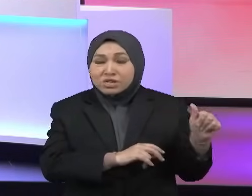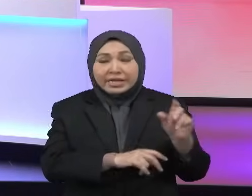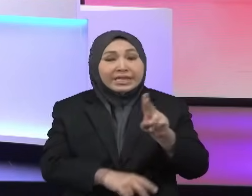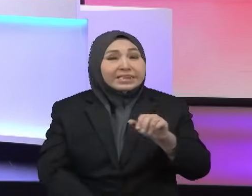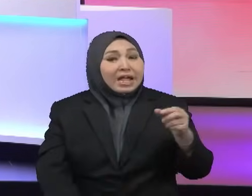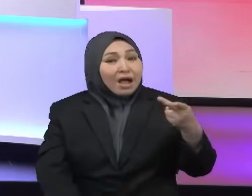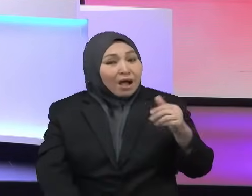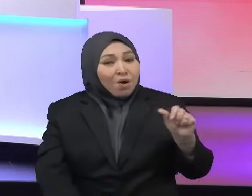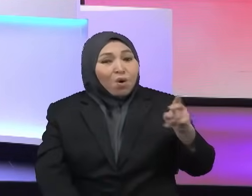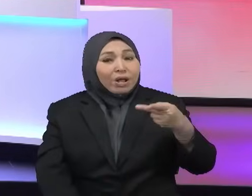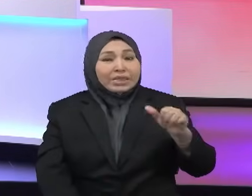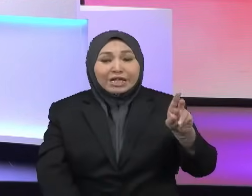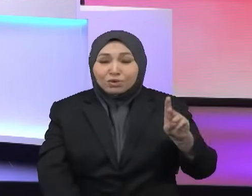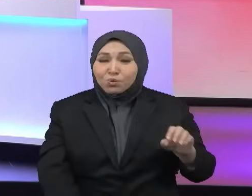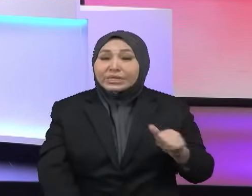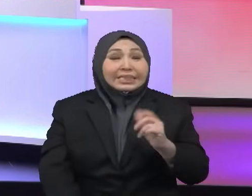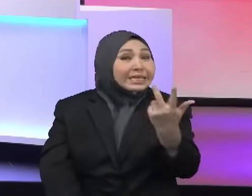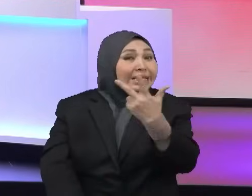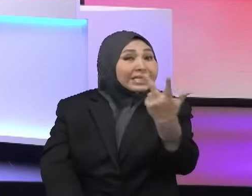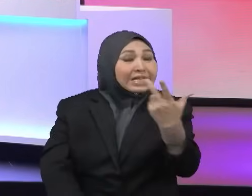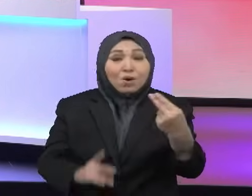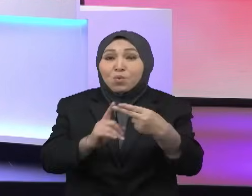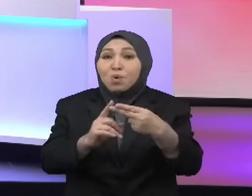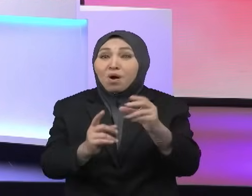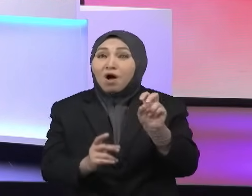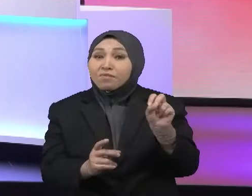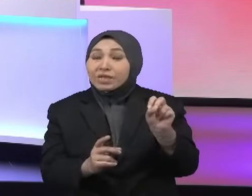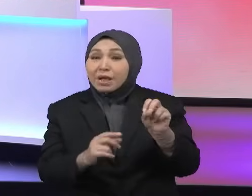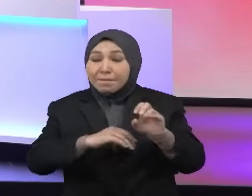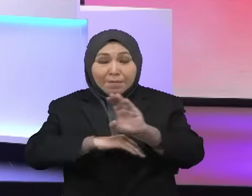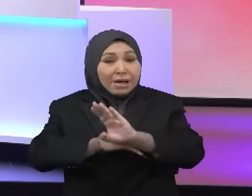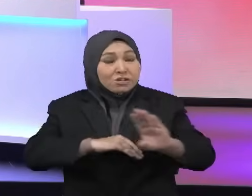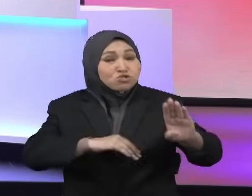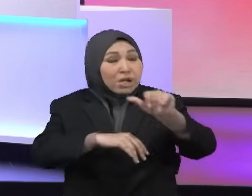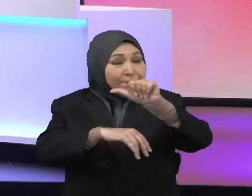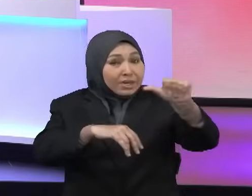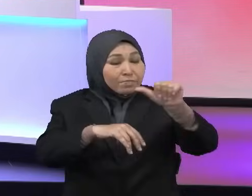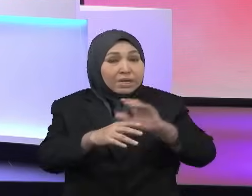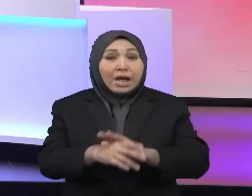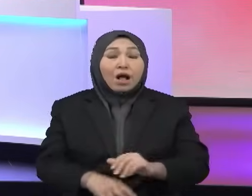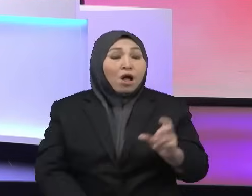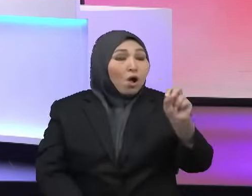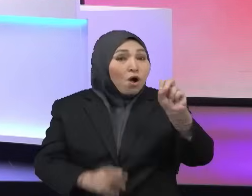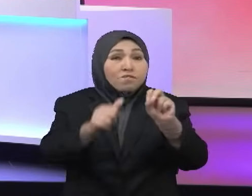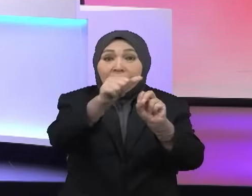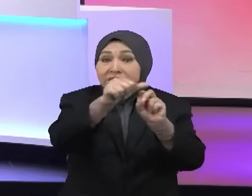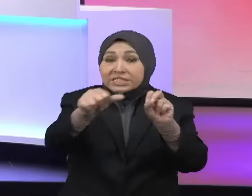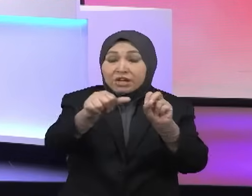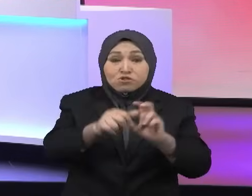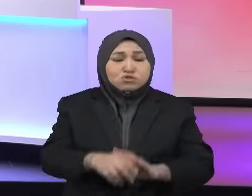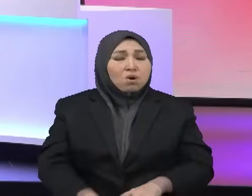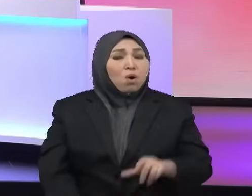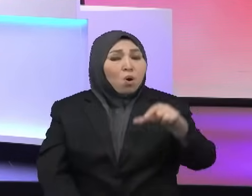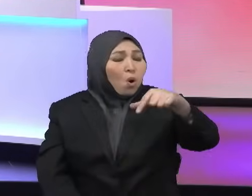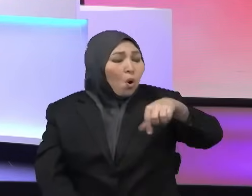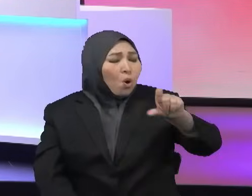hauna qa'idun. Ketiga-tiga huruf qaf ini berbaris di fathah, baris di atas. Qaf atas.